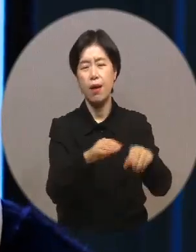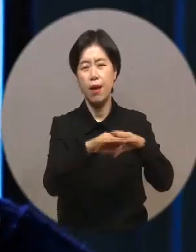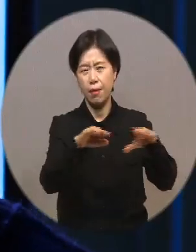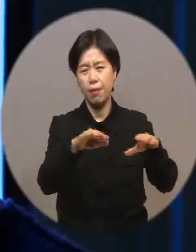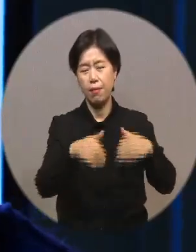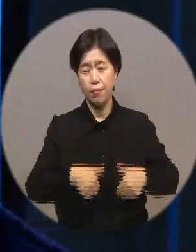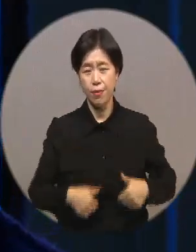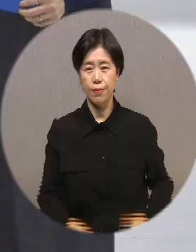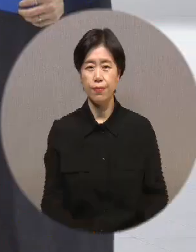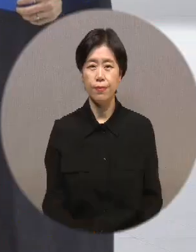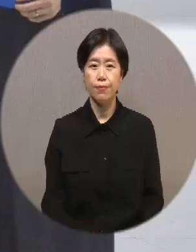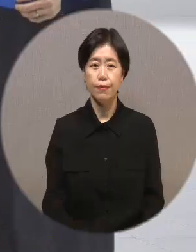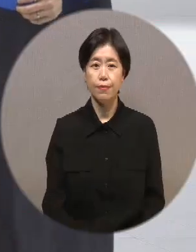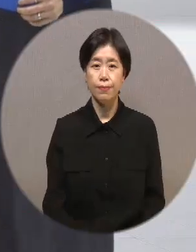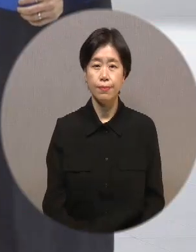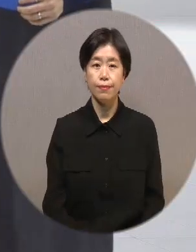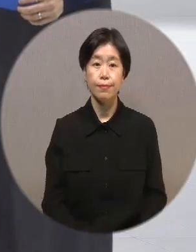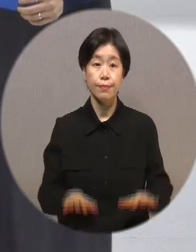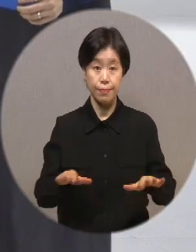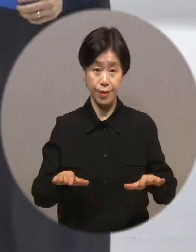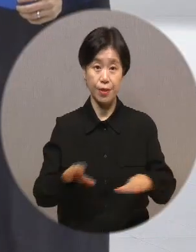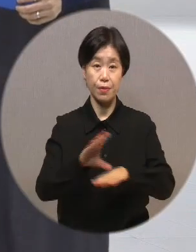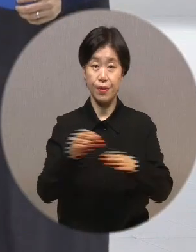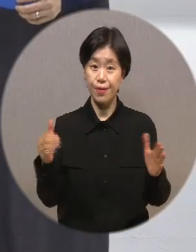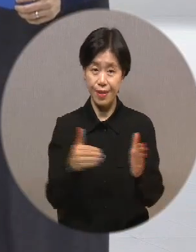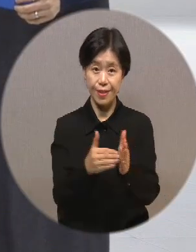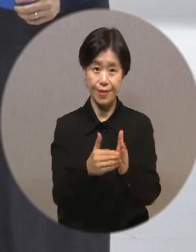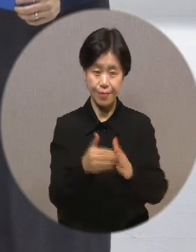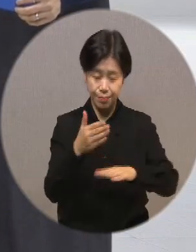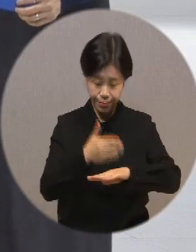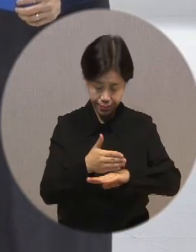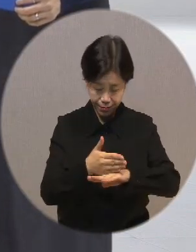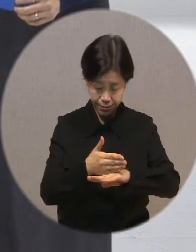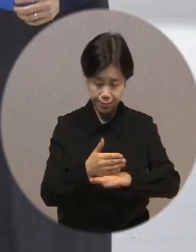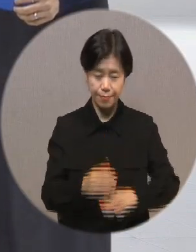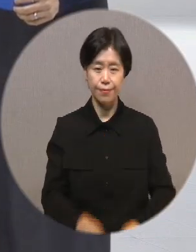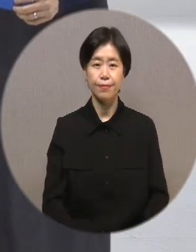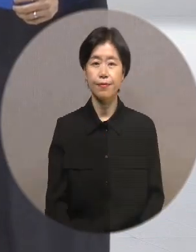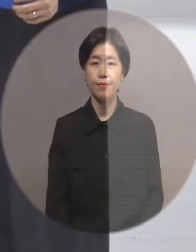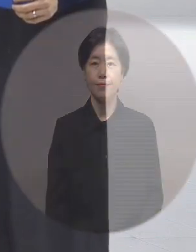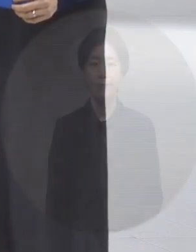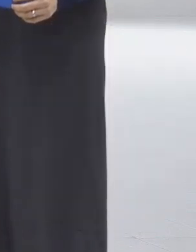이상으로 통일 나우를 마칩니다. 시청해주신 여러분 고맙습니다.